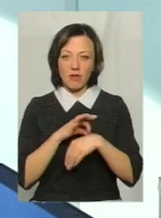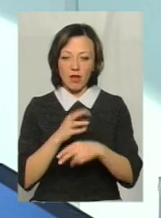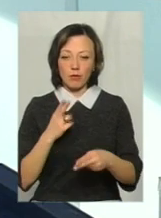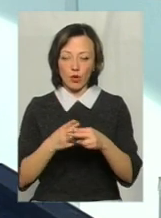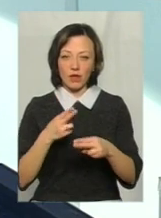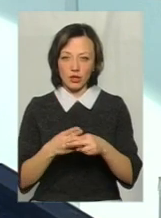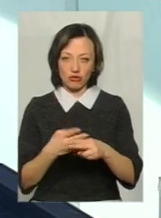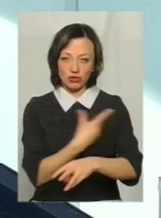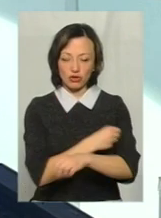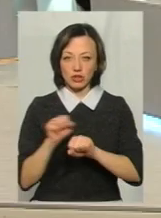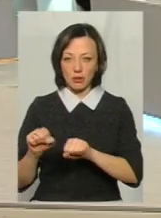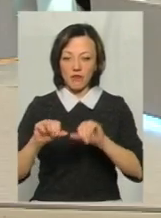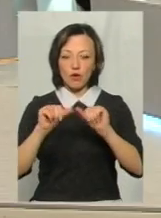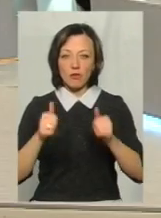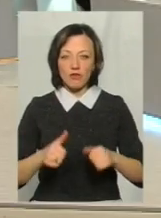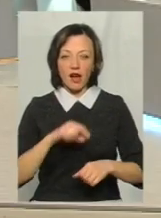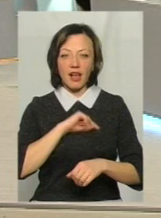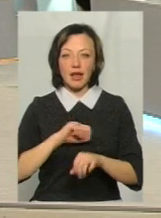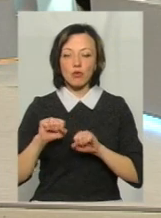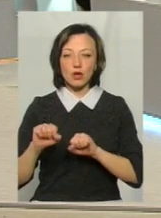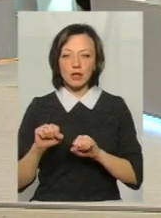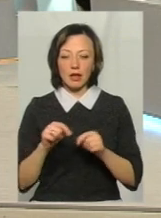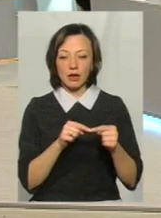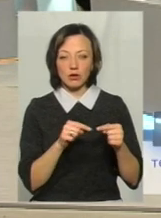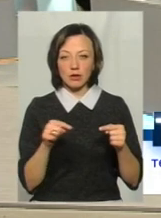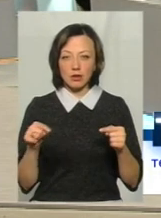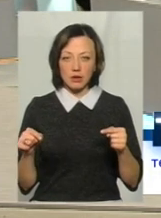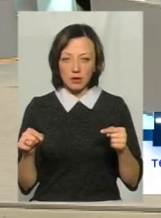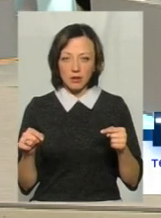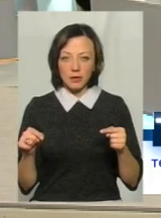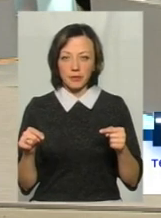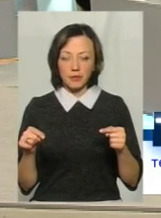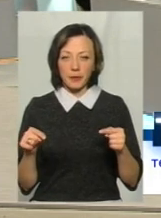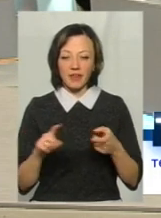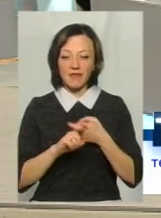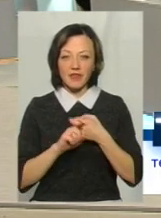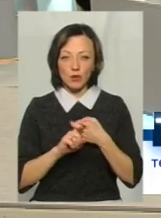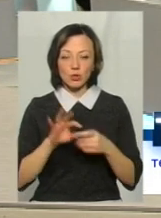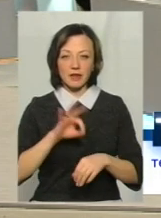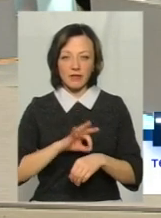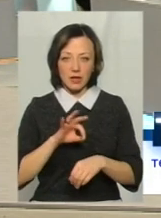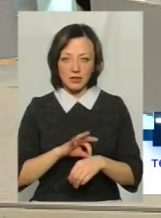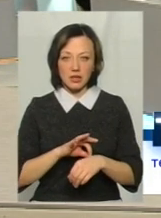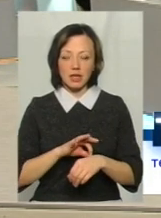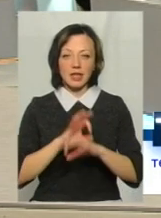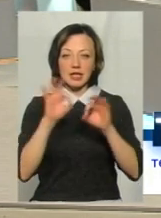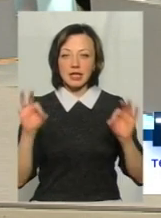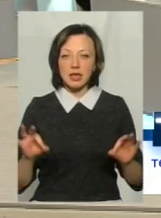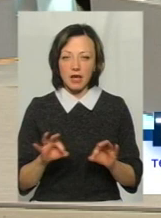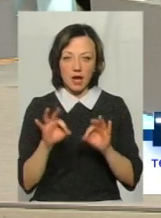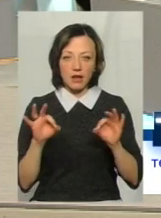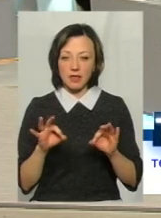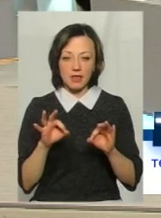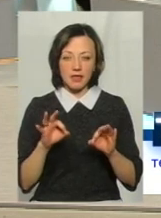профілактичних щеплень. Формування імунітету проти певної вірусної інфекції абсолютно ніяким чином